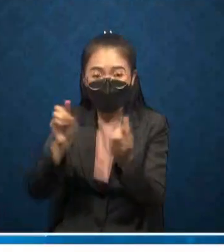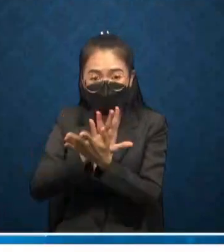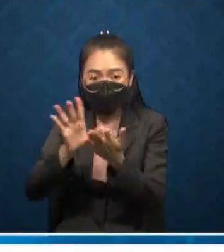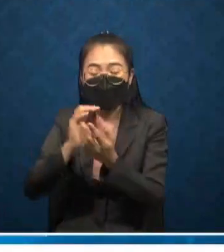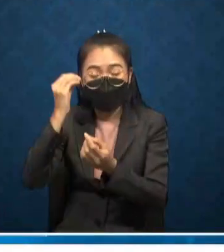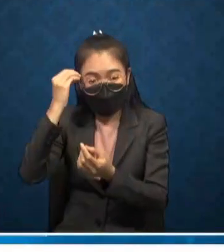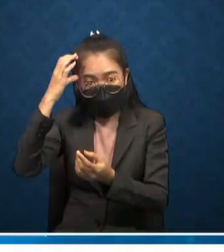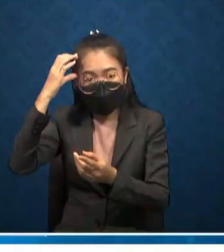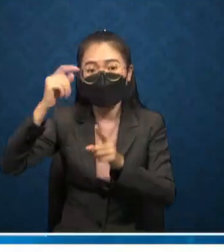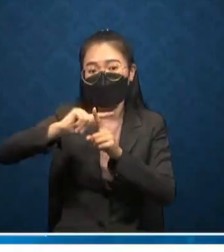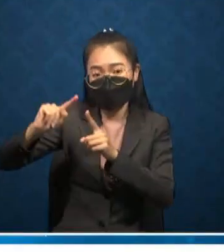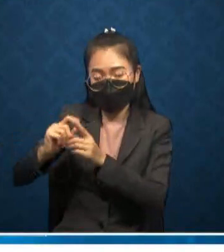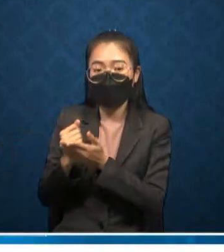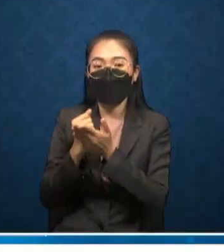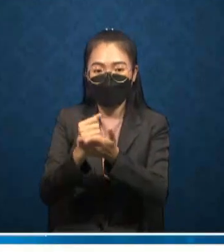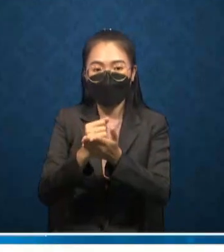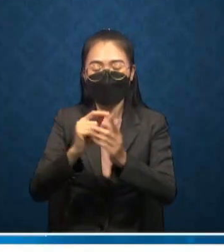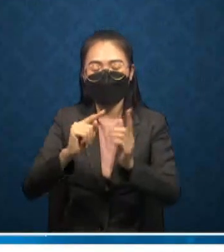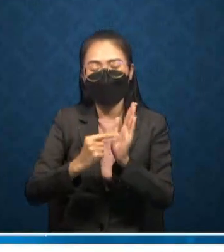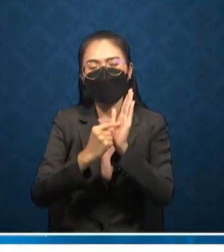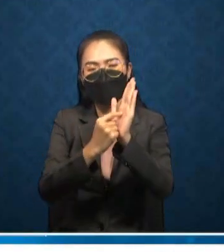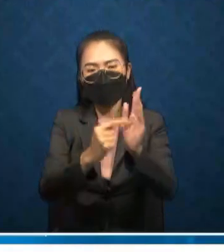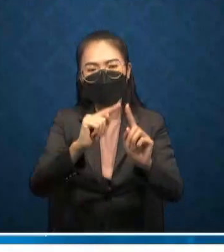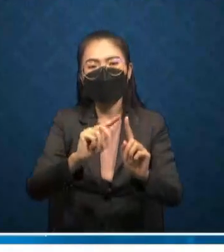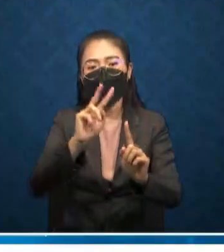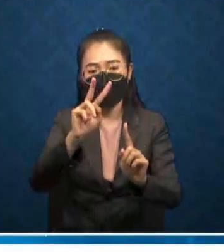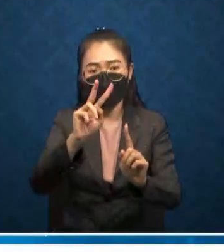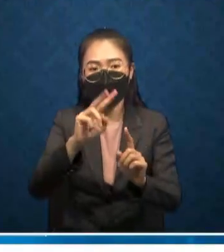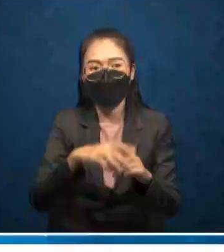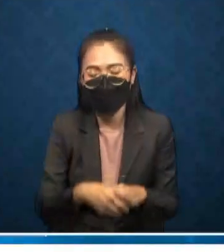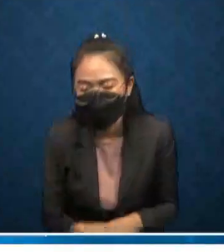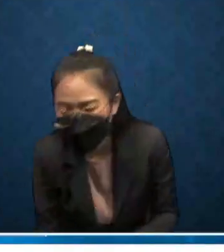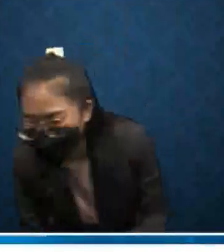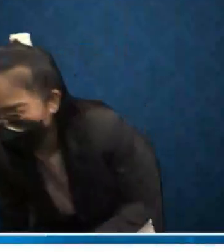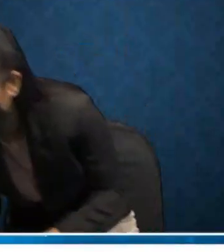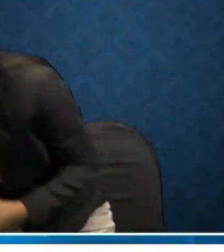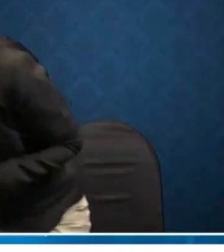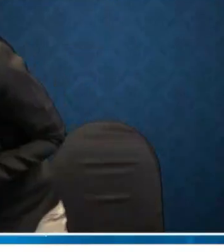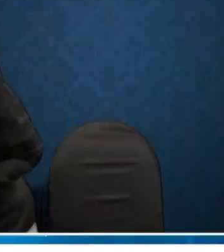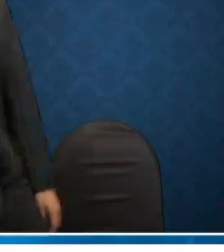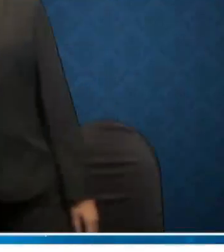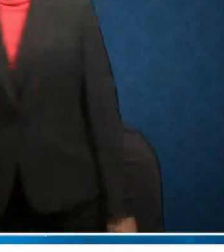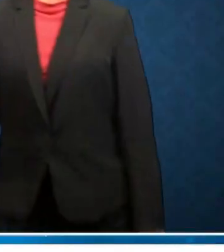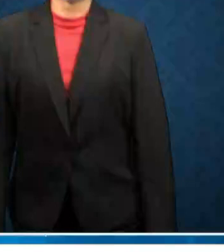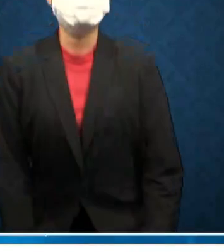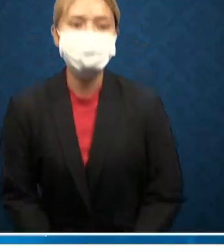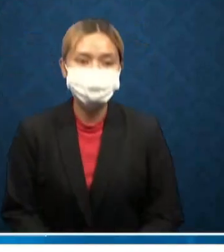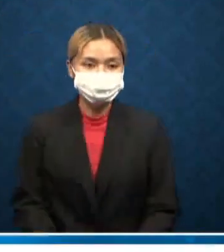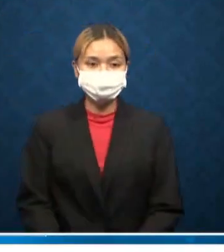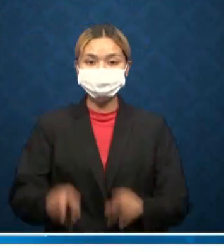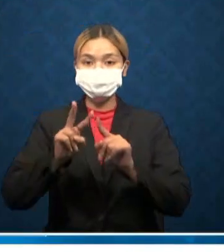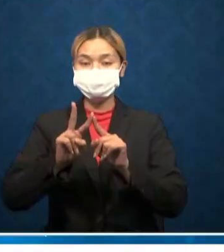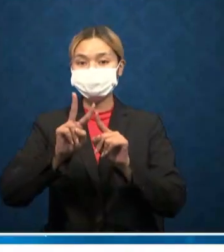ท้องถิ่นข้อเสนอแนะข้อที่ 2ค่ะคือจะต้องผลักดันให้ร่างพระราชบัญญัติ